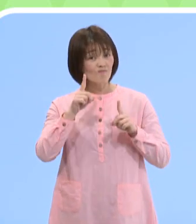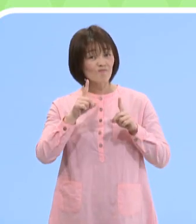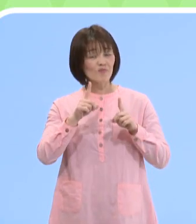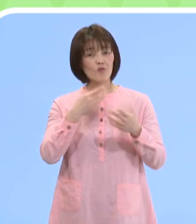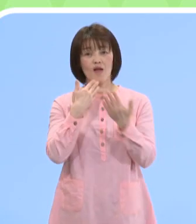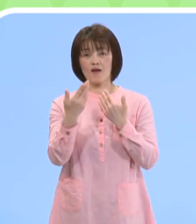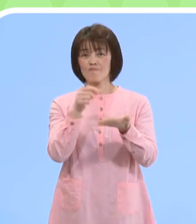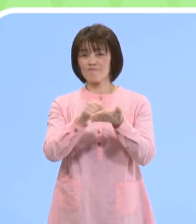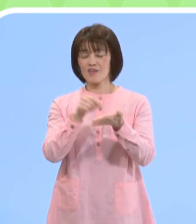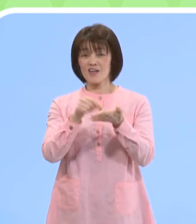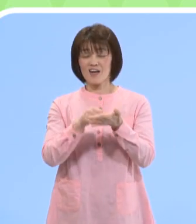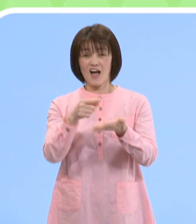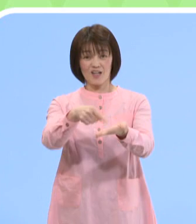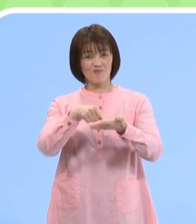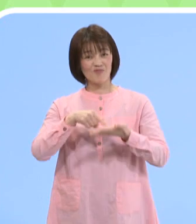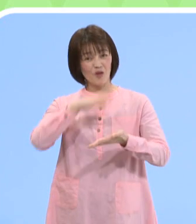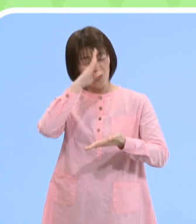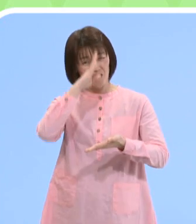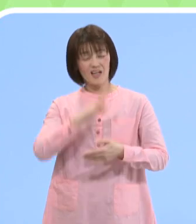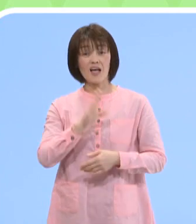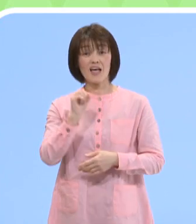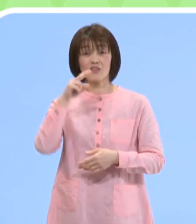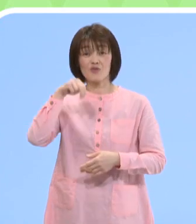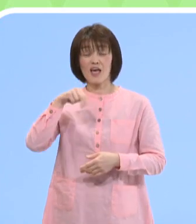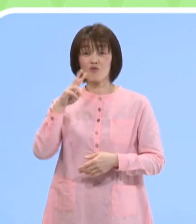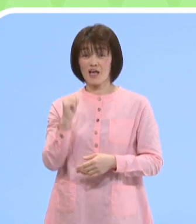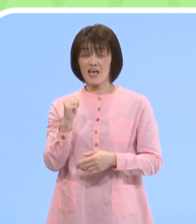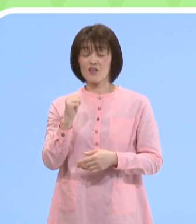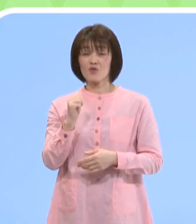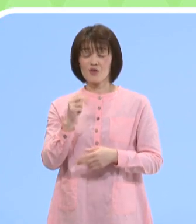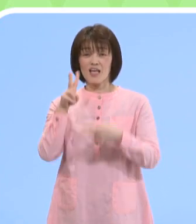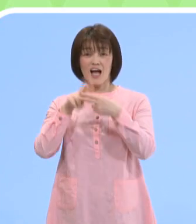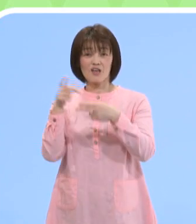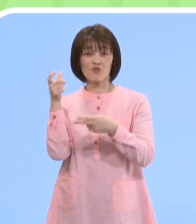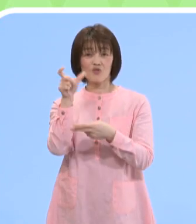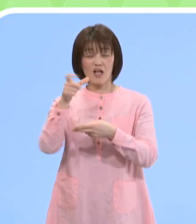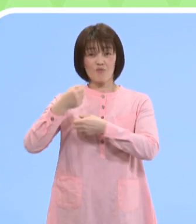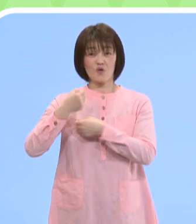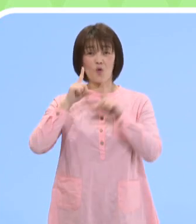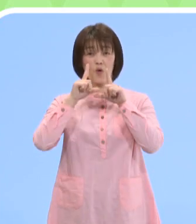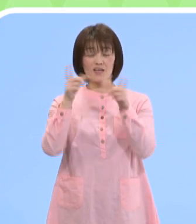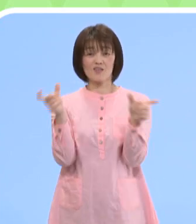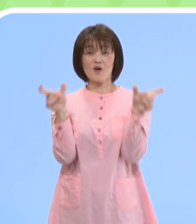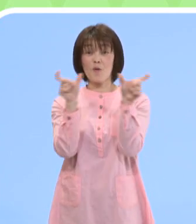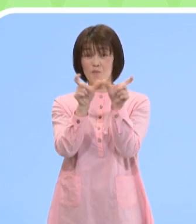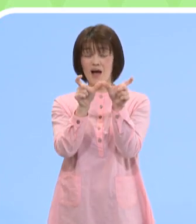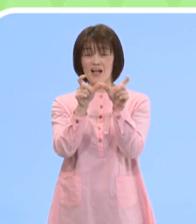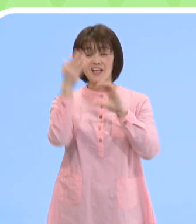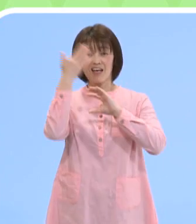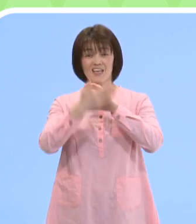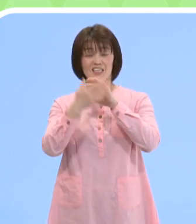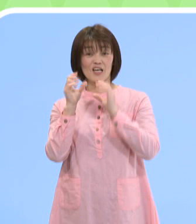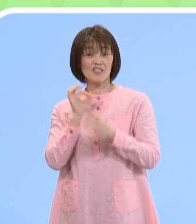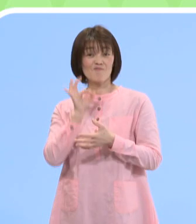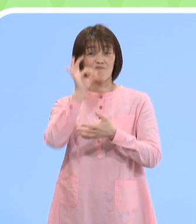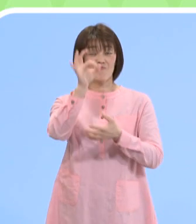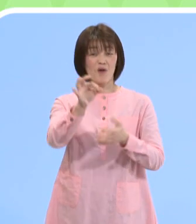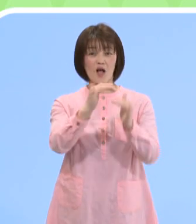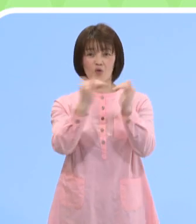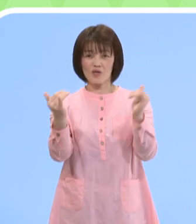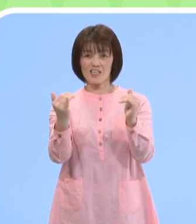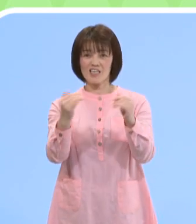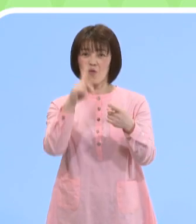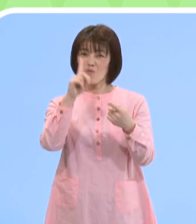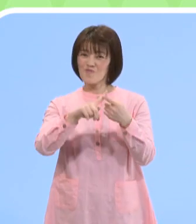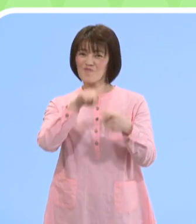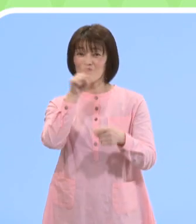か明記してくださいね。 SNS にハッシュタグ兵庫発信をつけて写真をアップしてくださった方にもチャン